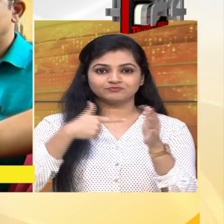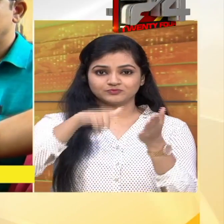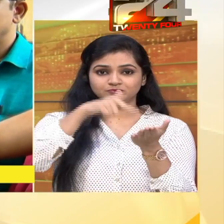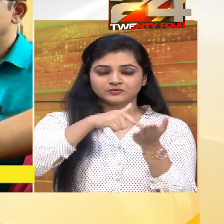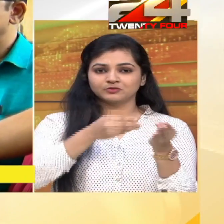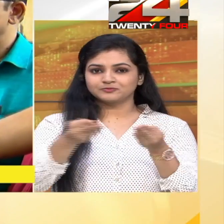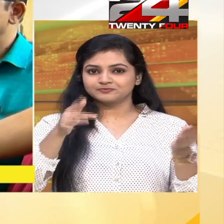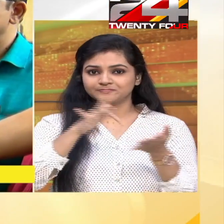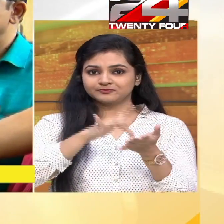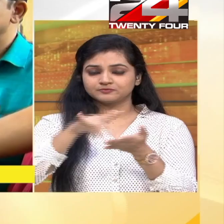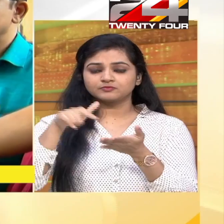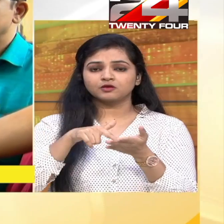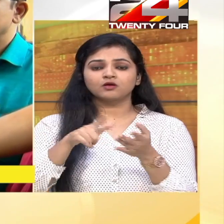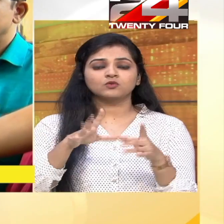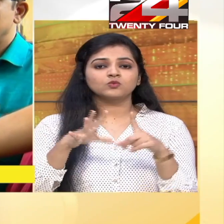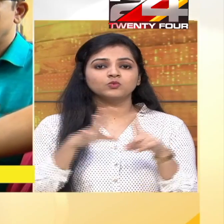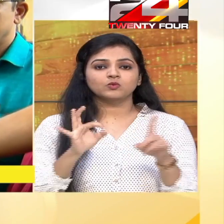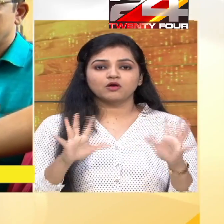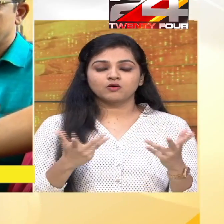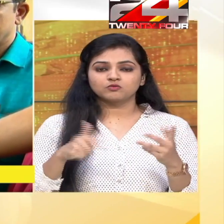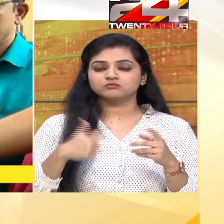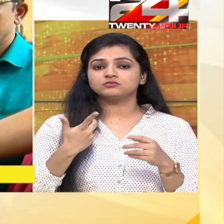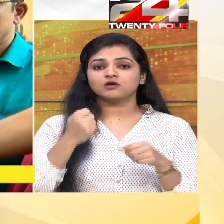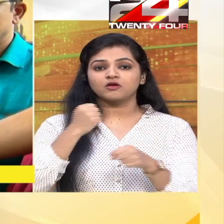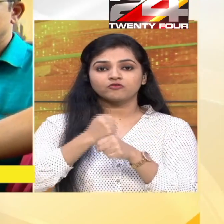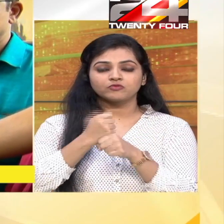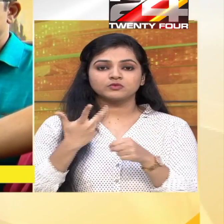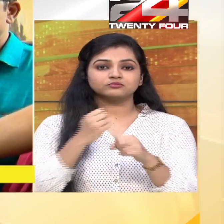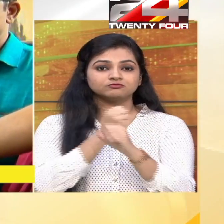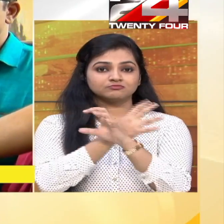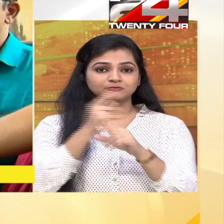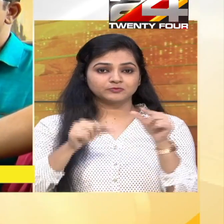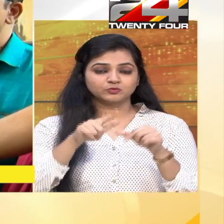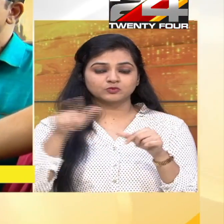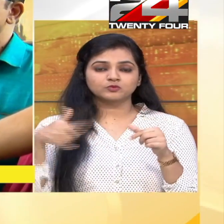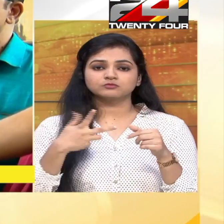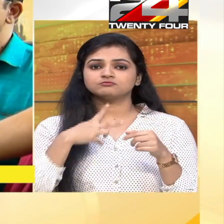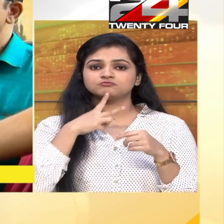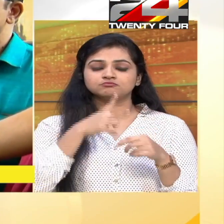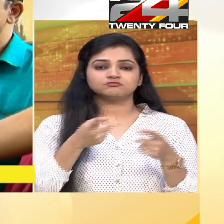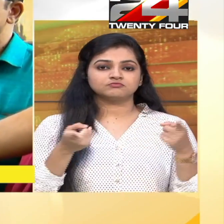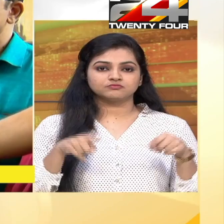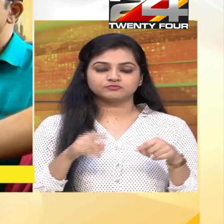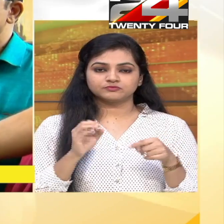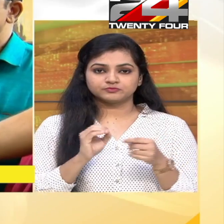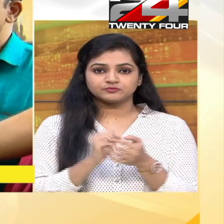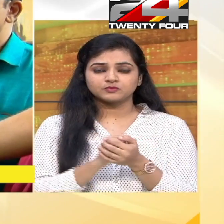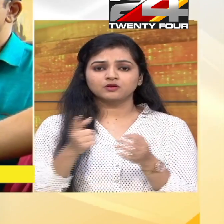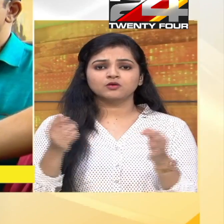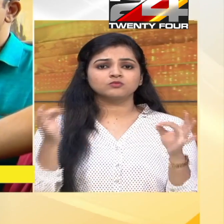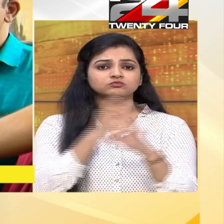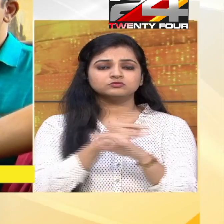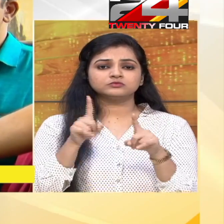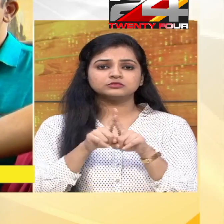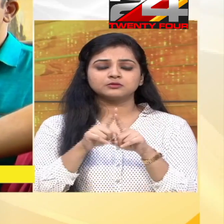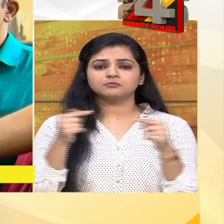സർക്കാരിന്റെ ഭാഗത്തു നിന്നോ സർക്കാരിന്റെ പ്രതിനിധികളായിട്ട് മാധ്യമങ്ങളെ കാണുന്ന ആളുകളുടെ ഭാഗത്തു നിന്നോ ഒക്കെ പരസ്പര